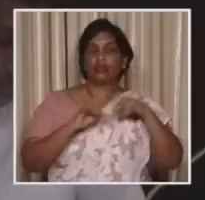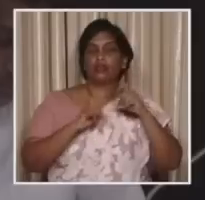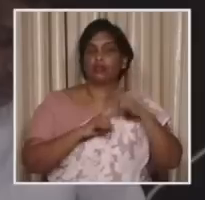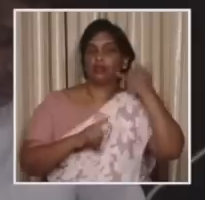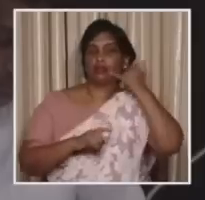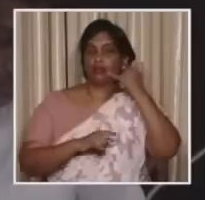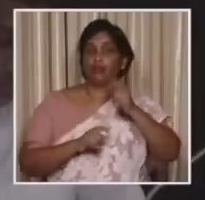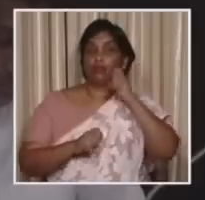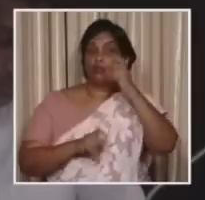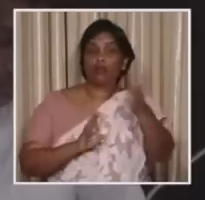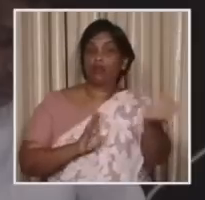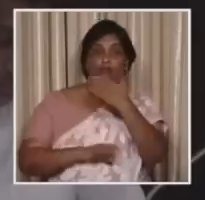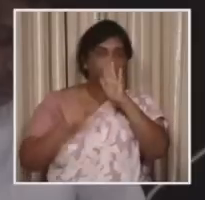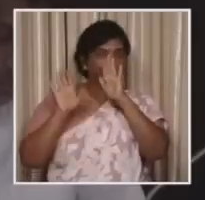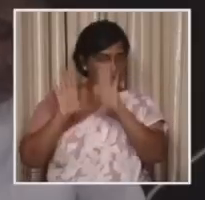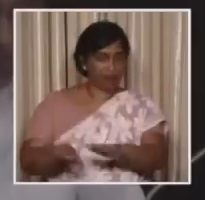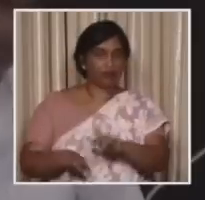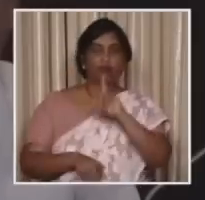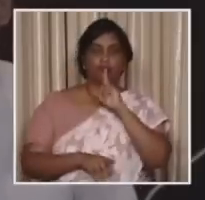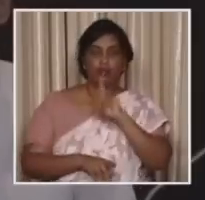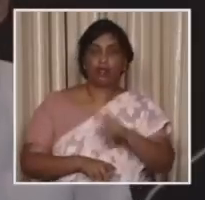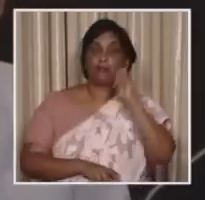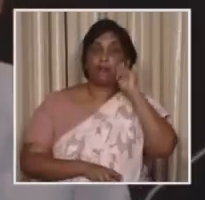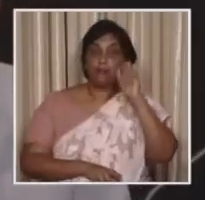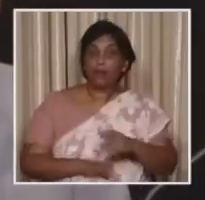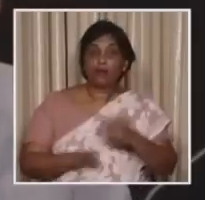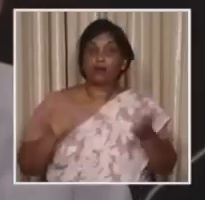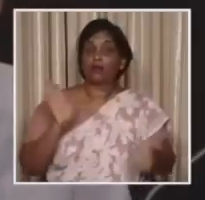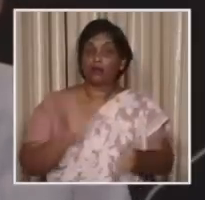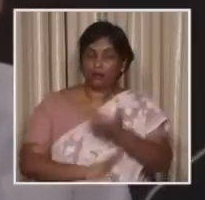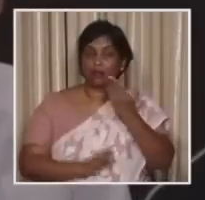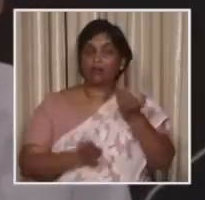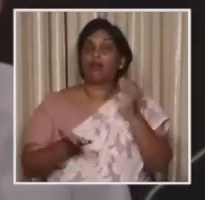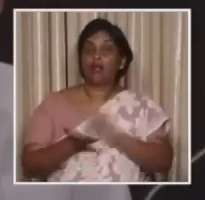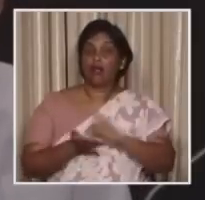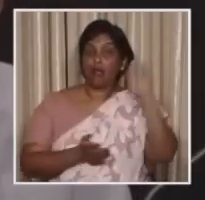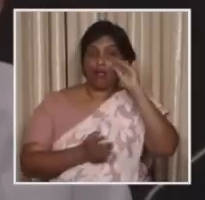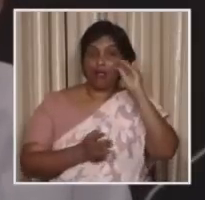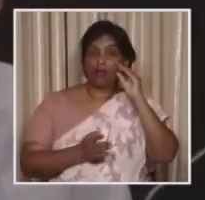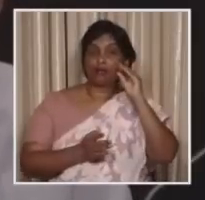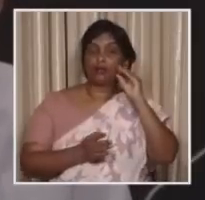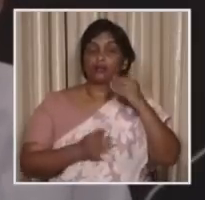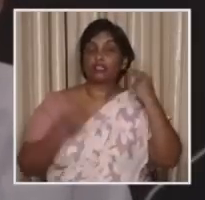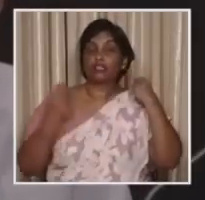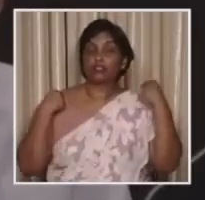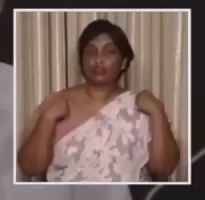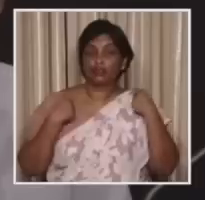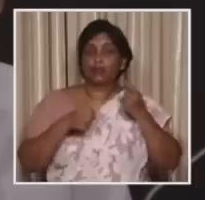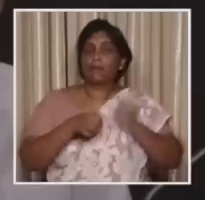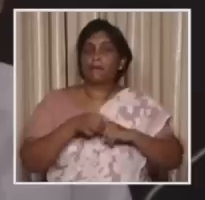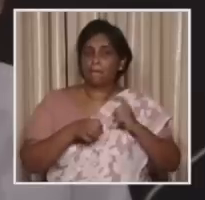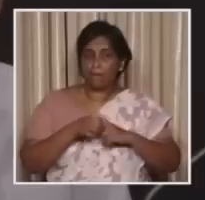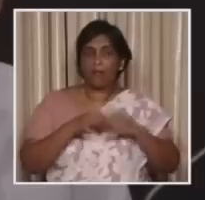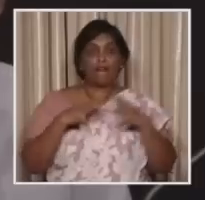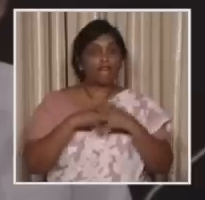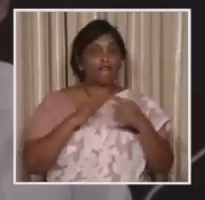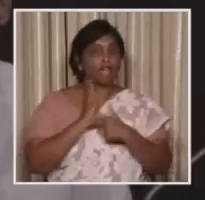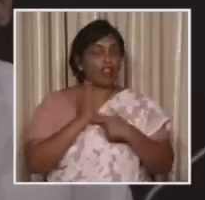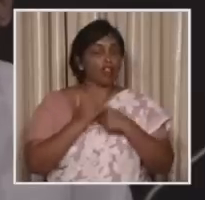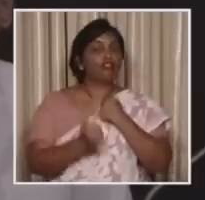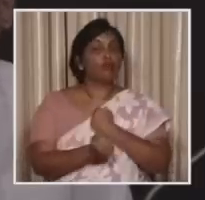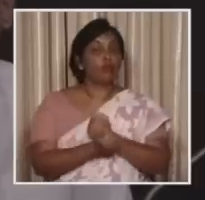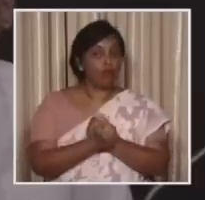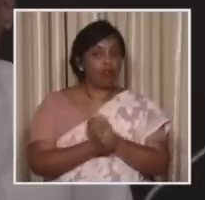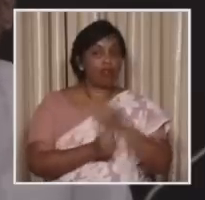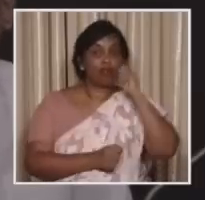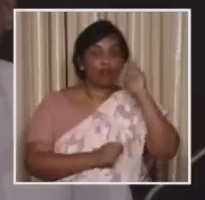Oy pudgalaya otarin yawanne pa tiyaganna kiyenawa. Habai e pudgalaya etarin gihilla ඊට පස්සේ හවස ගිහිල්ලා security officer කෙන් ප්‍රශ්න කරනවා වැල්ලවත්ත පොලිසිය. එතන ඉන්න